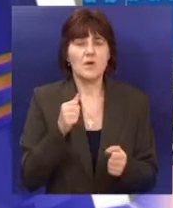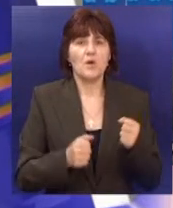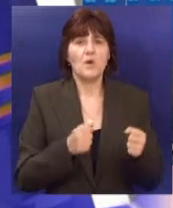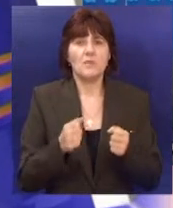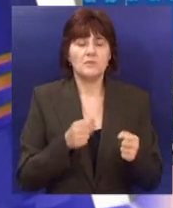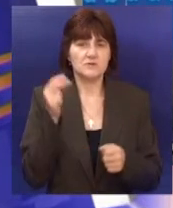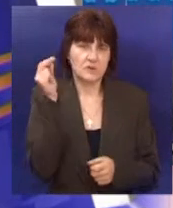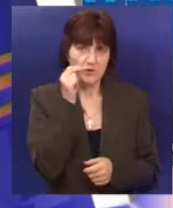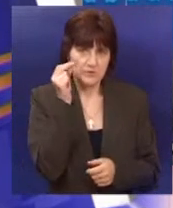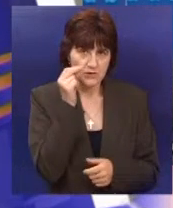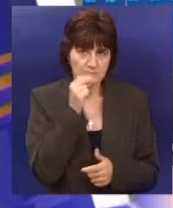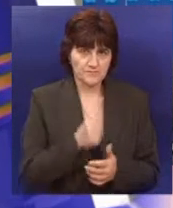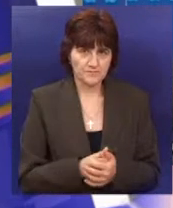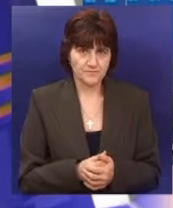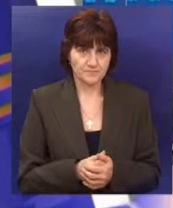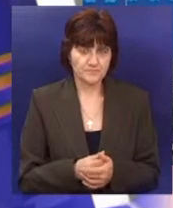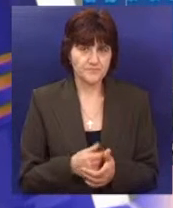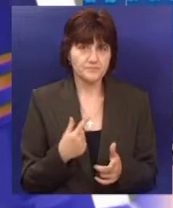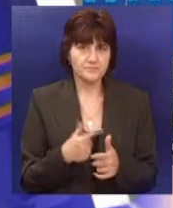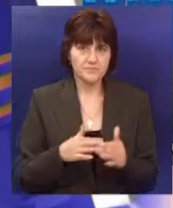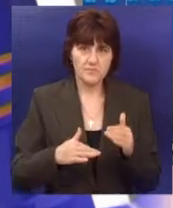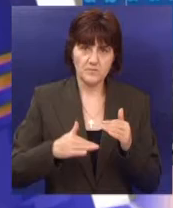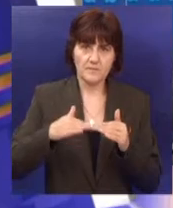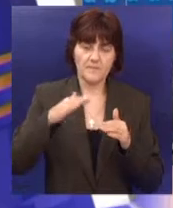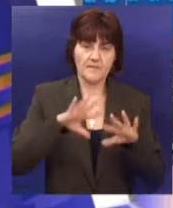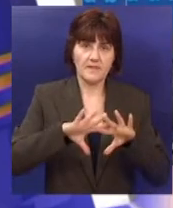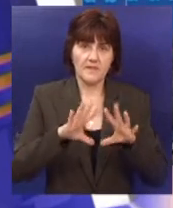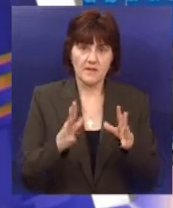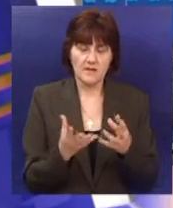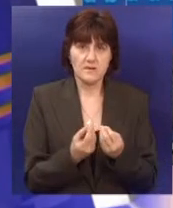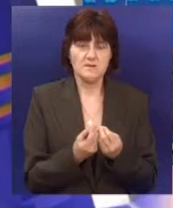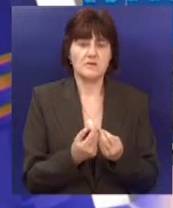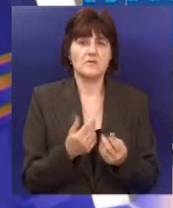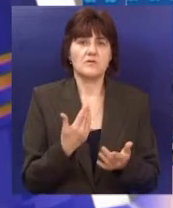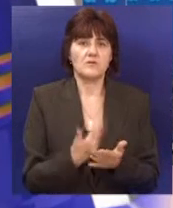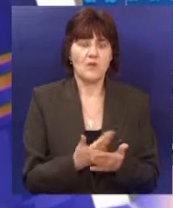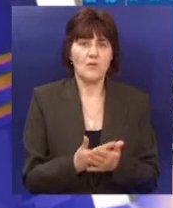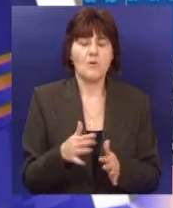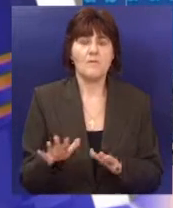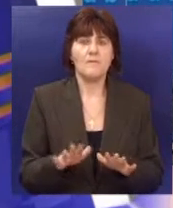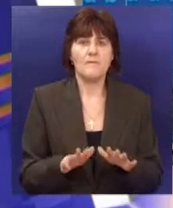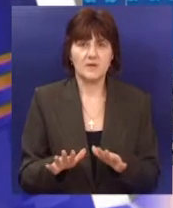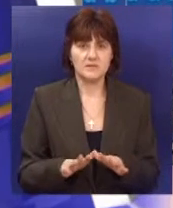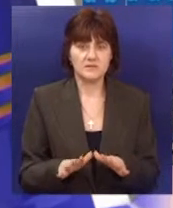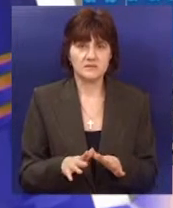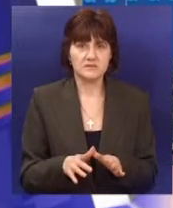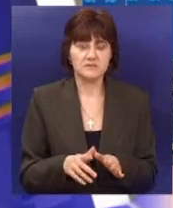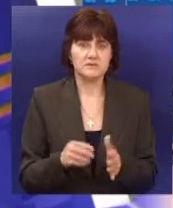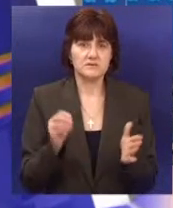se ubrzano čine aktivnosti u tom planu, u tom smislu da ministar